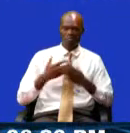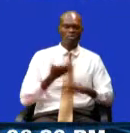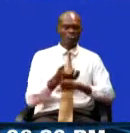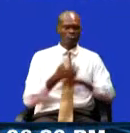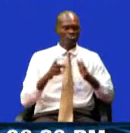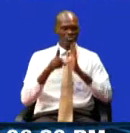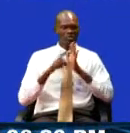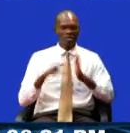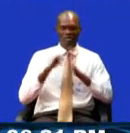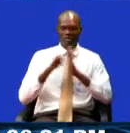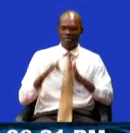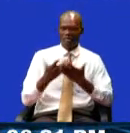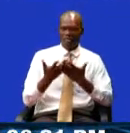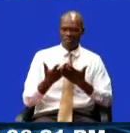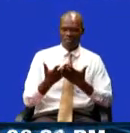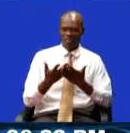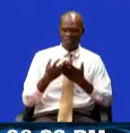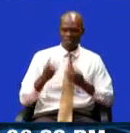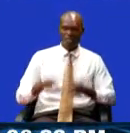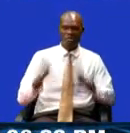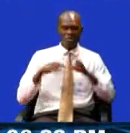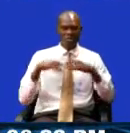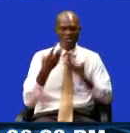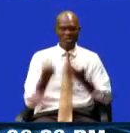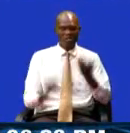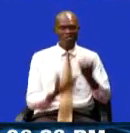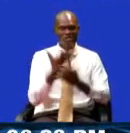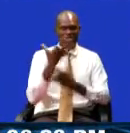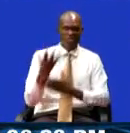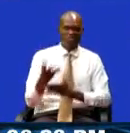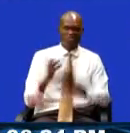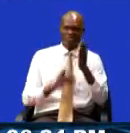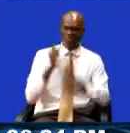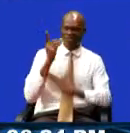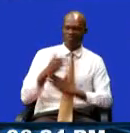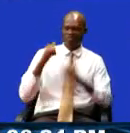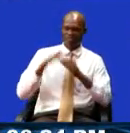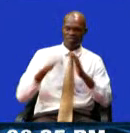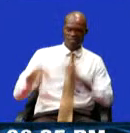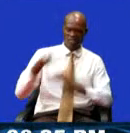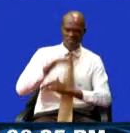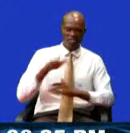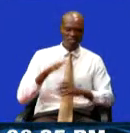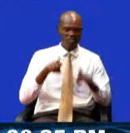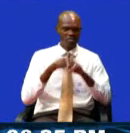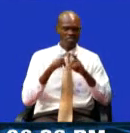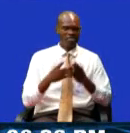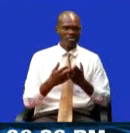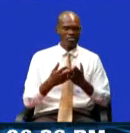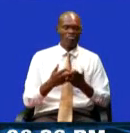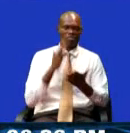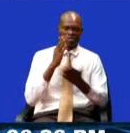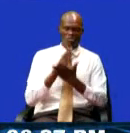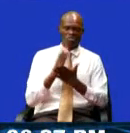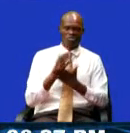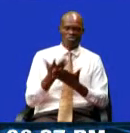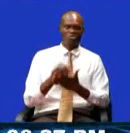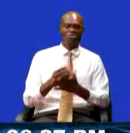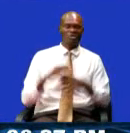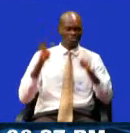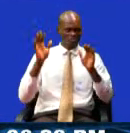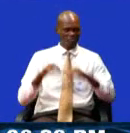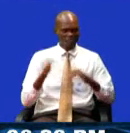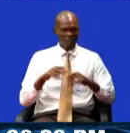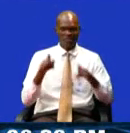kuom yorege ko maginyalo yudo godo dongruoge e gwenge ma kono ero. Ipuro ka okidwa ni kod bichwe kata